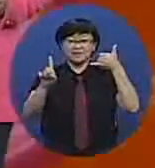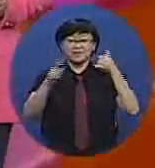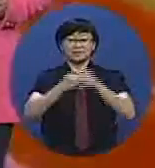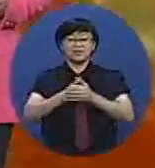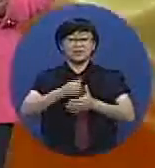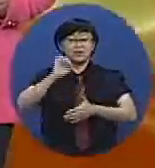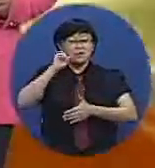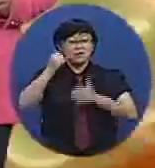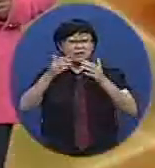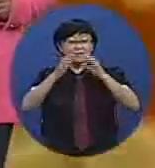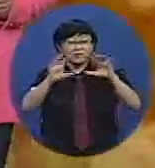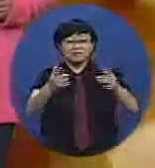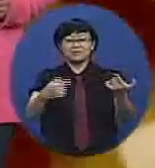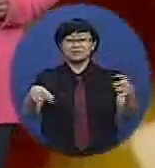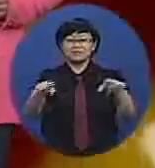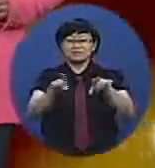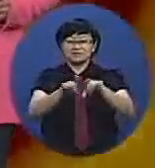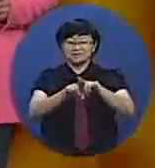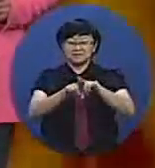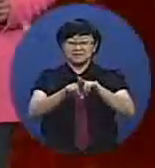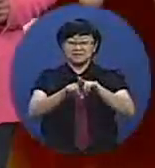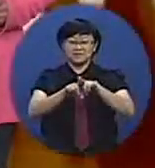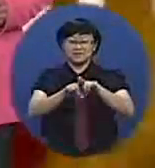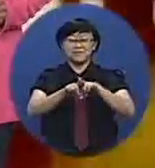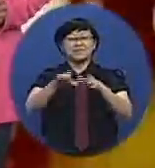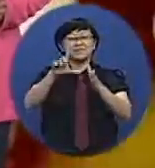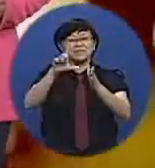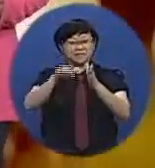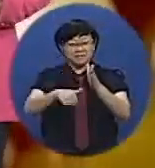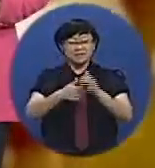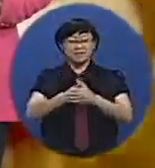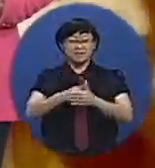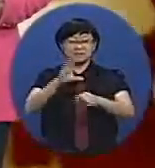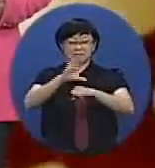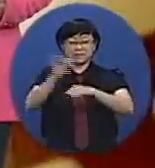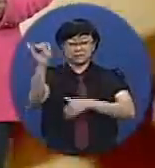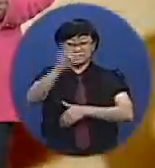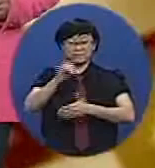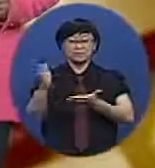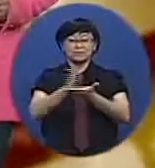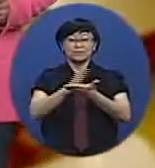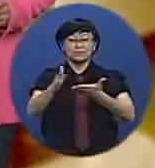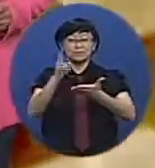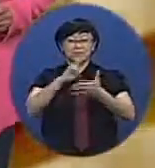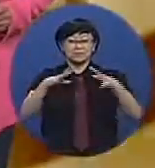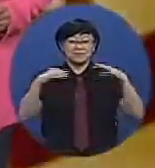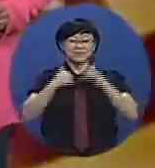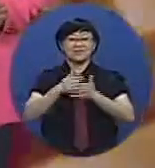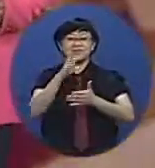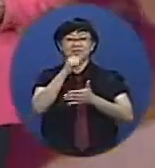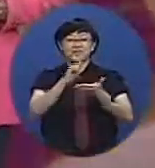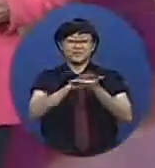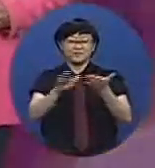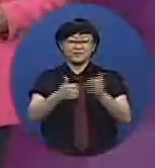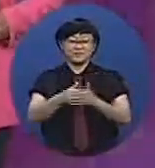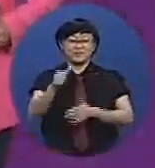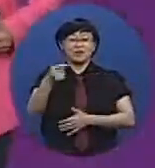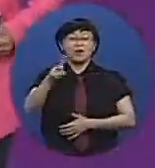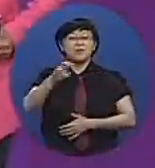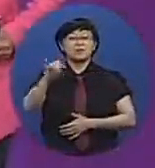통으로 어려운 이웃과 함께 정을 나눌 수 있는 생방송. 전국 나눔 노래자랑 월요일입니다. 같이